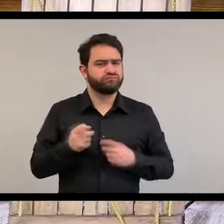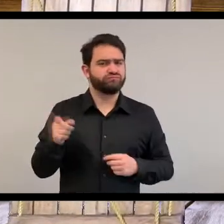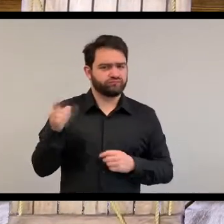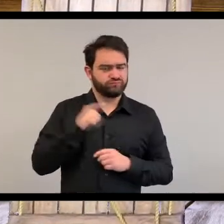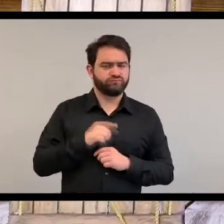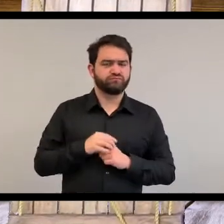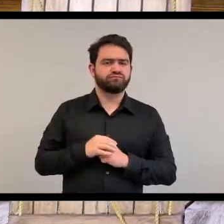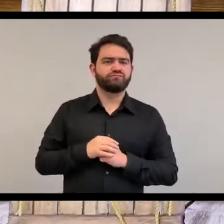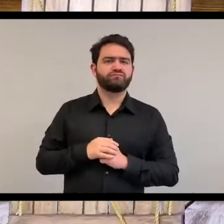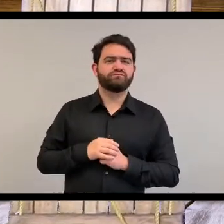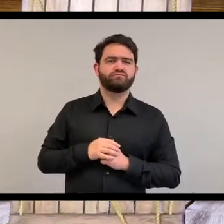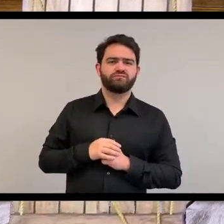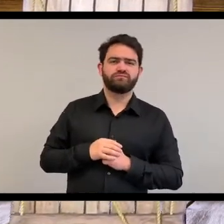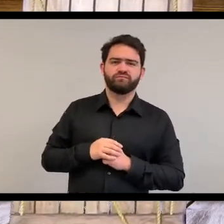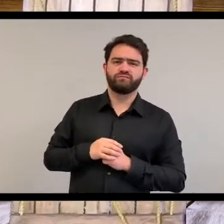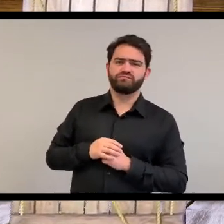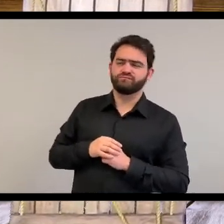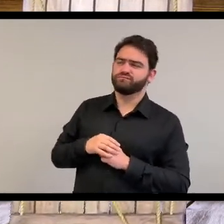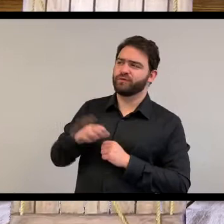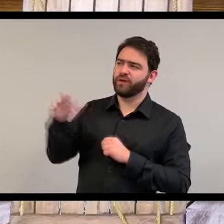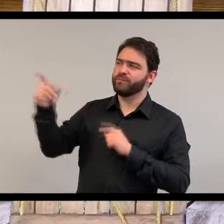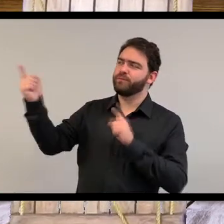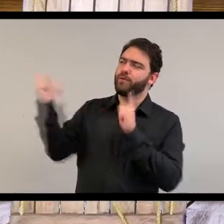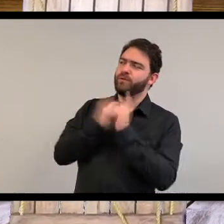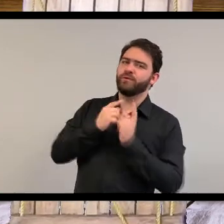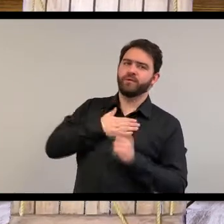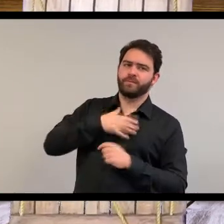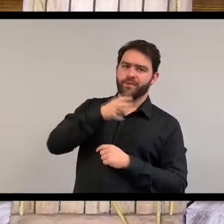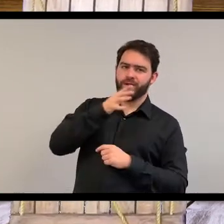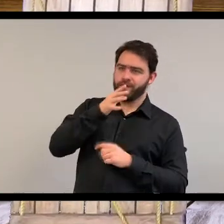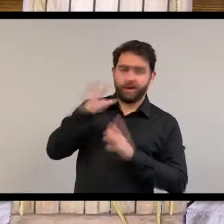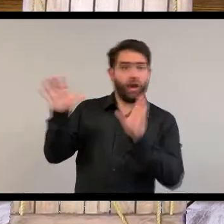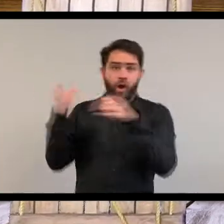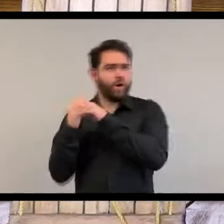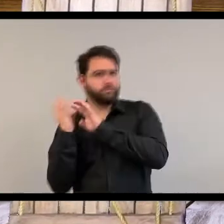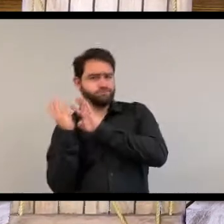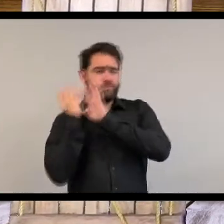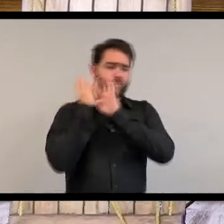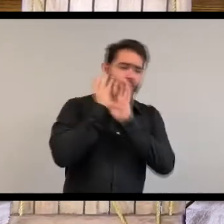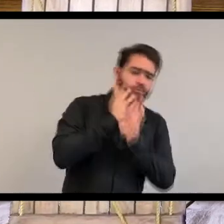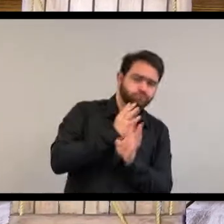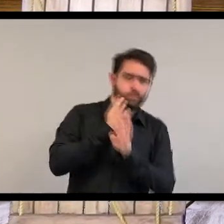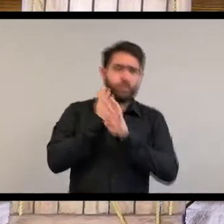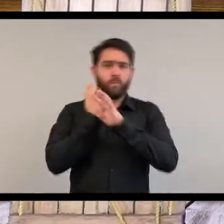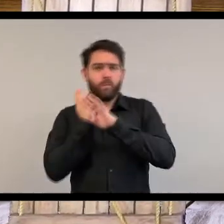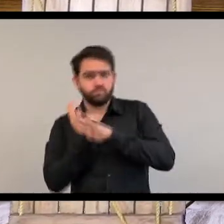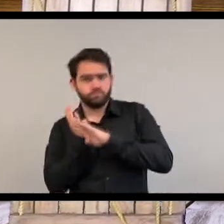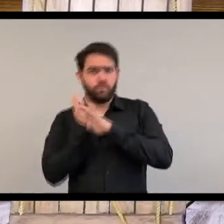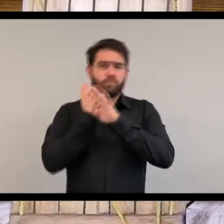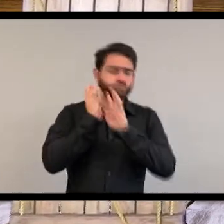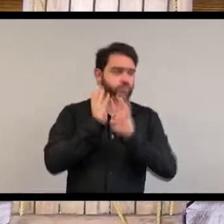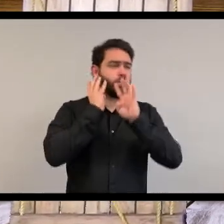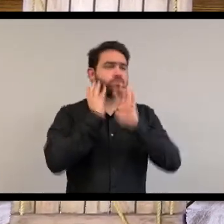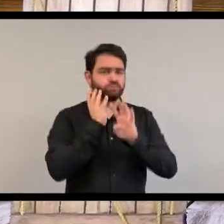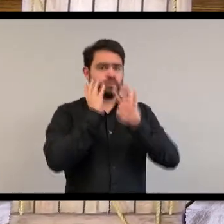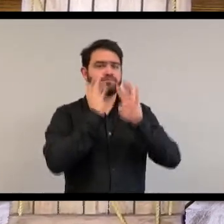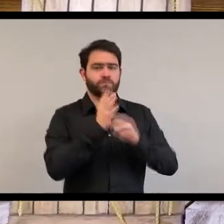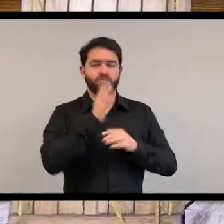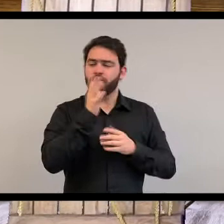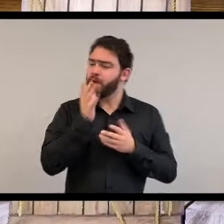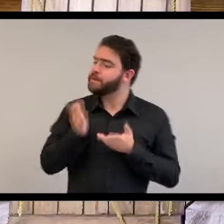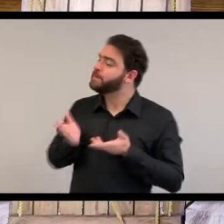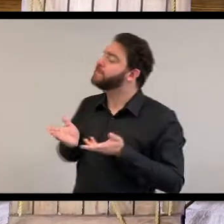mais j'apprends que vous n'en avez pas. Alors, si vous voulez venir rencontrer ma mère, je vais vous présenter. Et à la